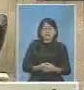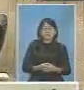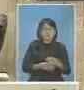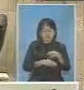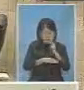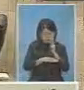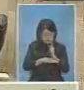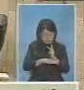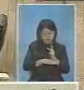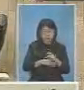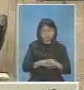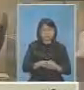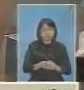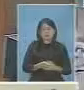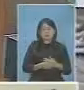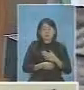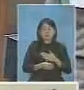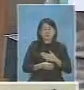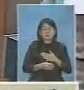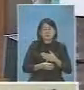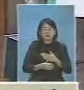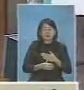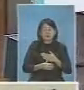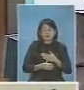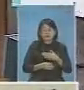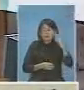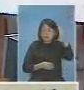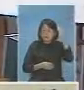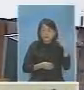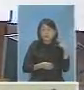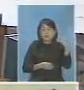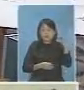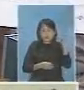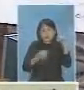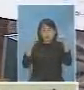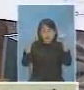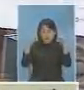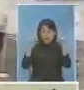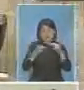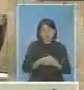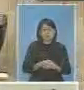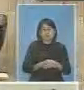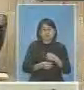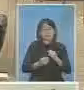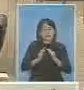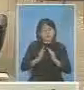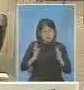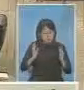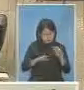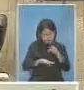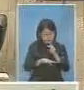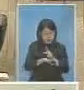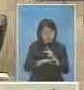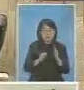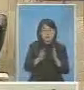เรียนท่านประธานวุฒิสภาค่ะดิฉันนางสาวยิ่งลักษณ์ชินวัตรนายกรัฐมนตรีค่ะก่อนอื่นต้องขอขอบคุณท่านประธานกับท่านสม